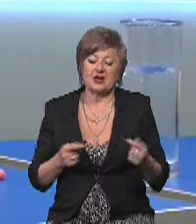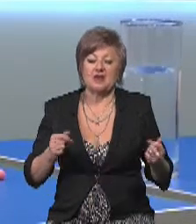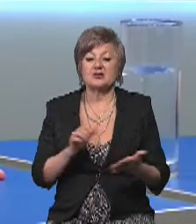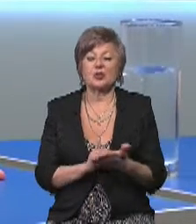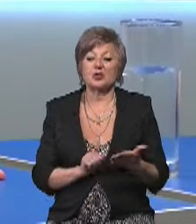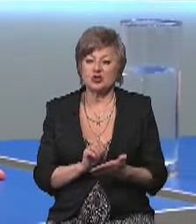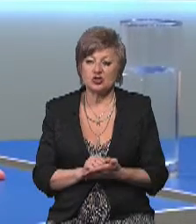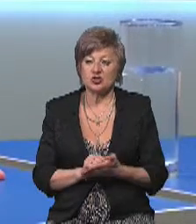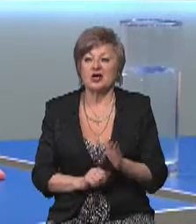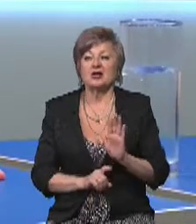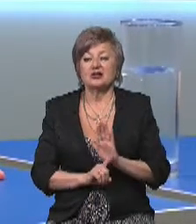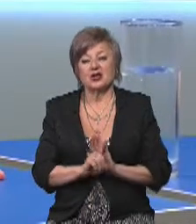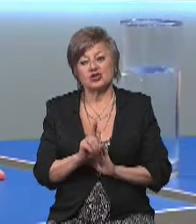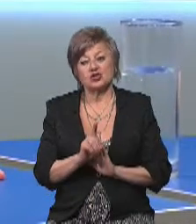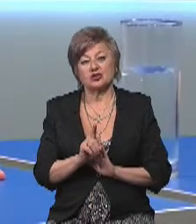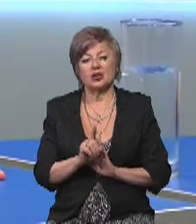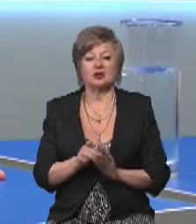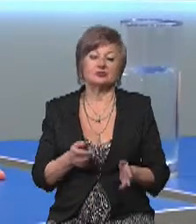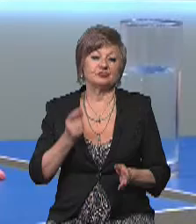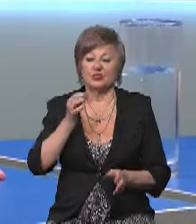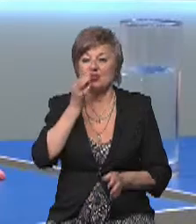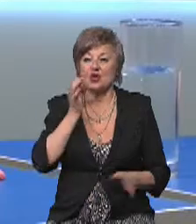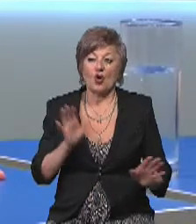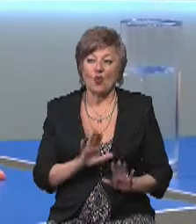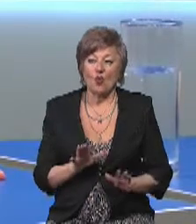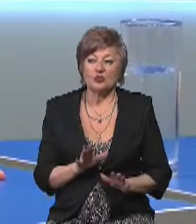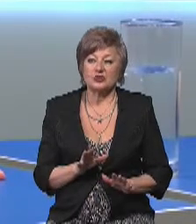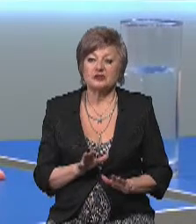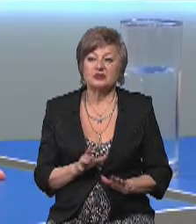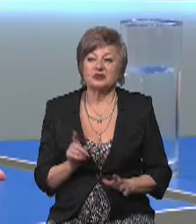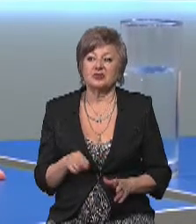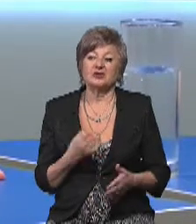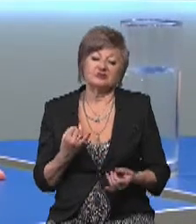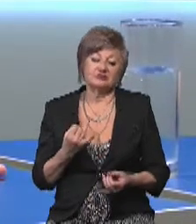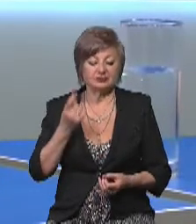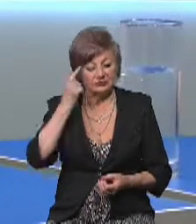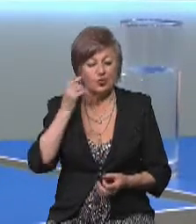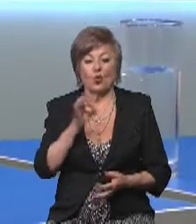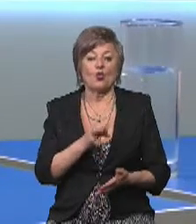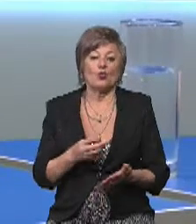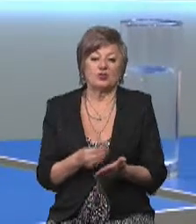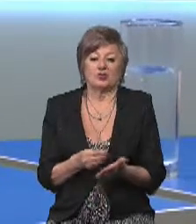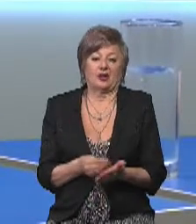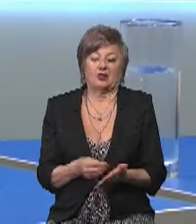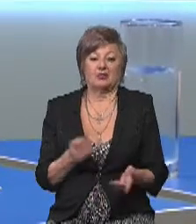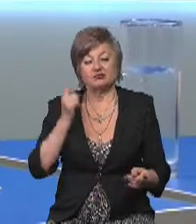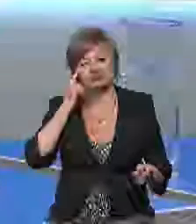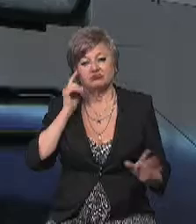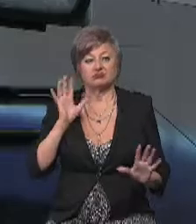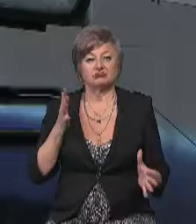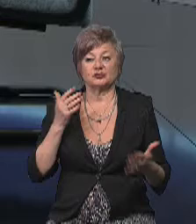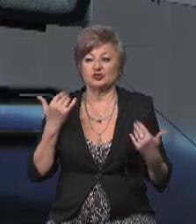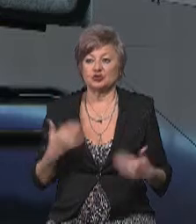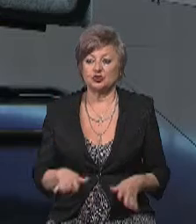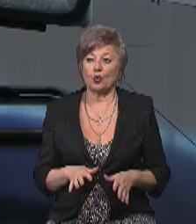причин. Починаючи від незрілості, закінчуючи меркантильними, скажімо так, роздумами,